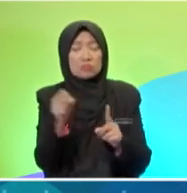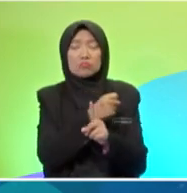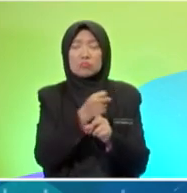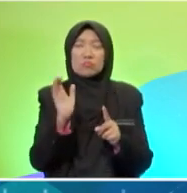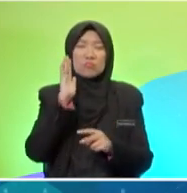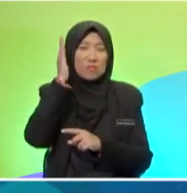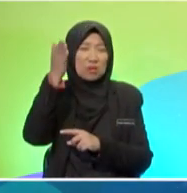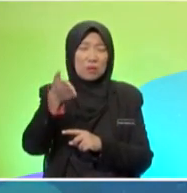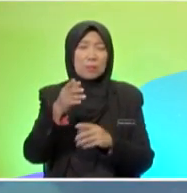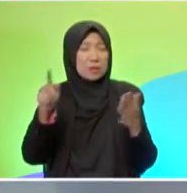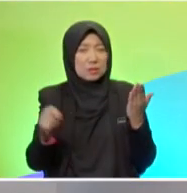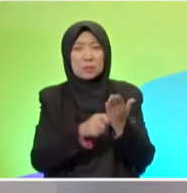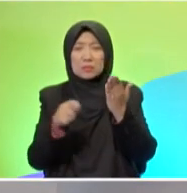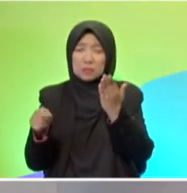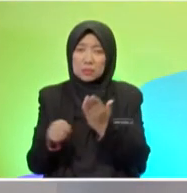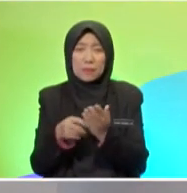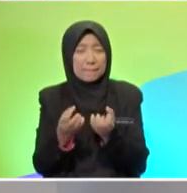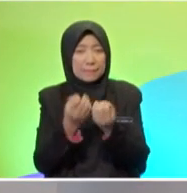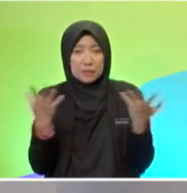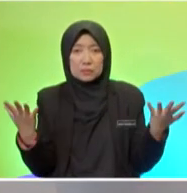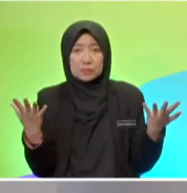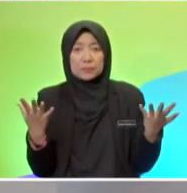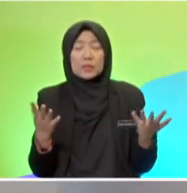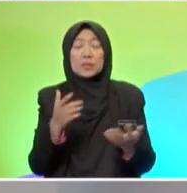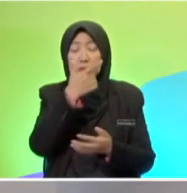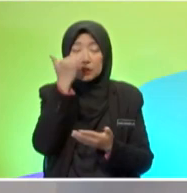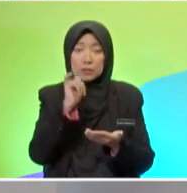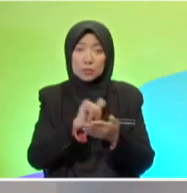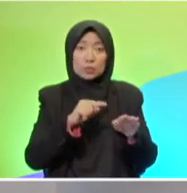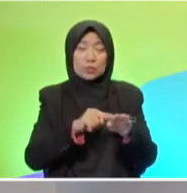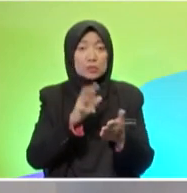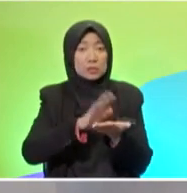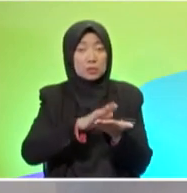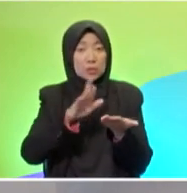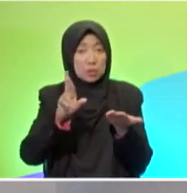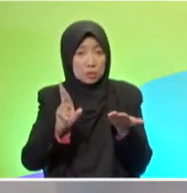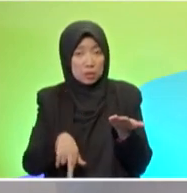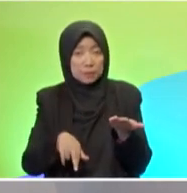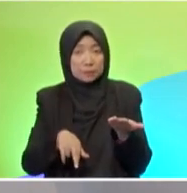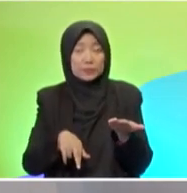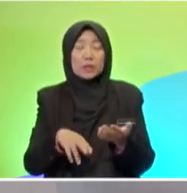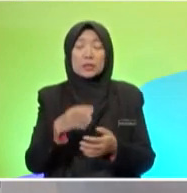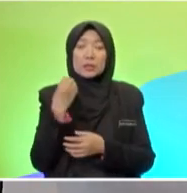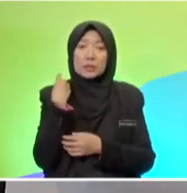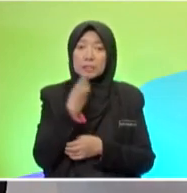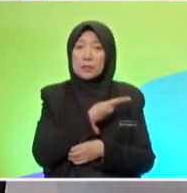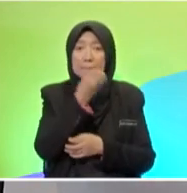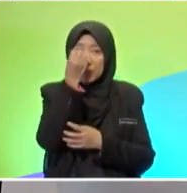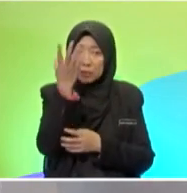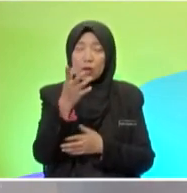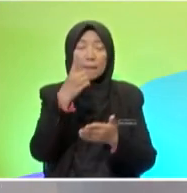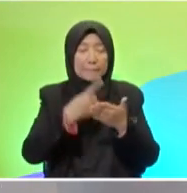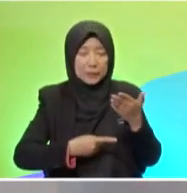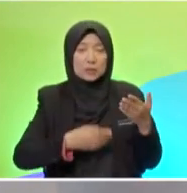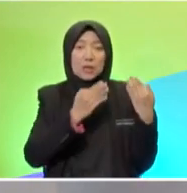semakin leluasa sebab itu anak-anak di sekolah rendah kita tekankan Apa peran dan mereka sebagai anak di rumah membantu